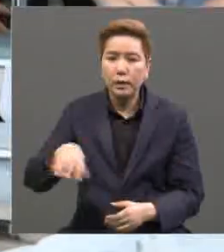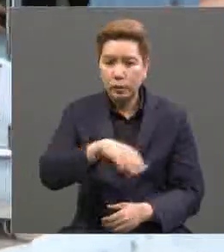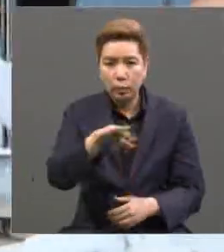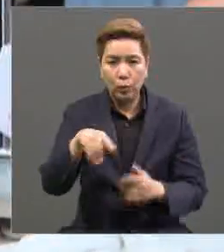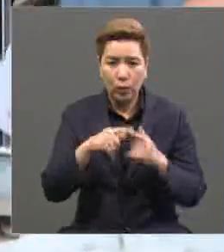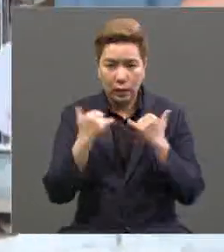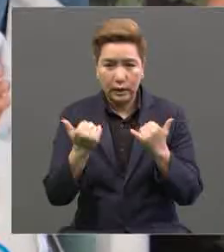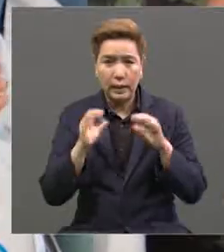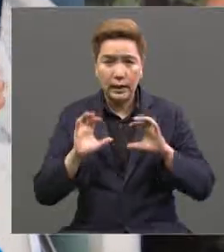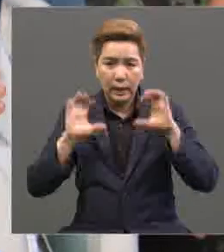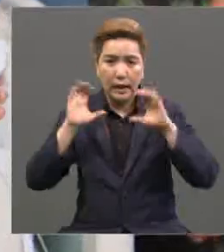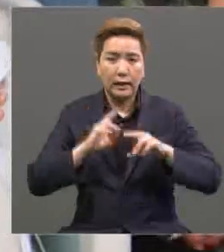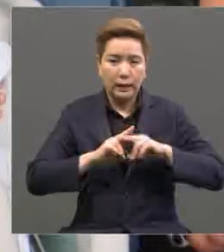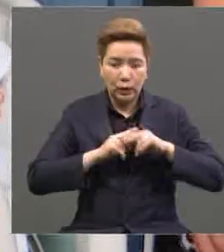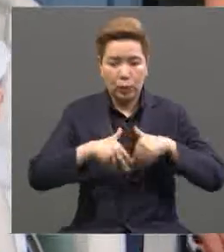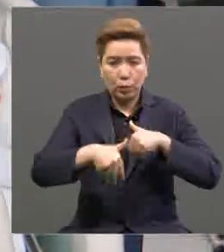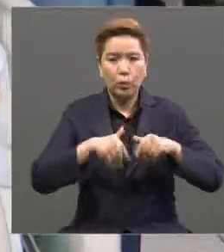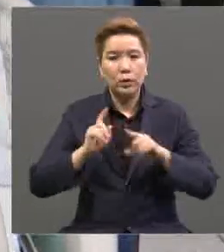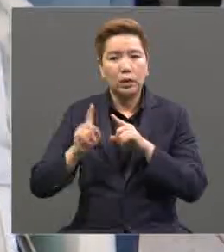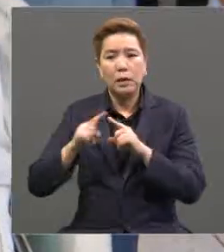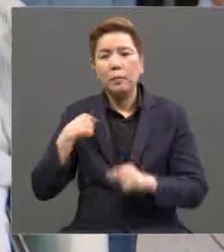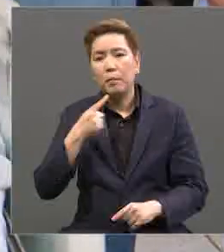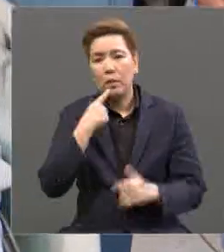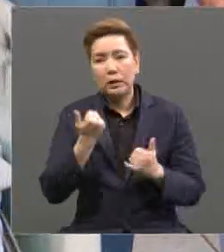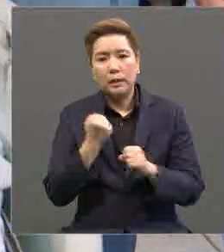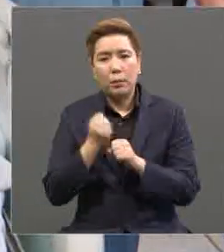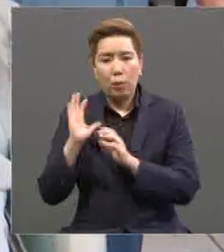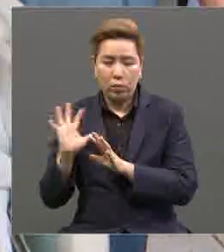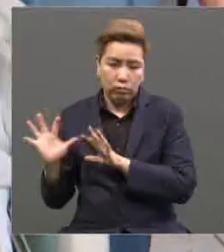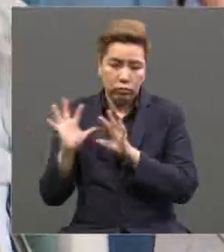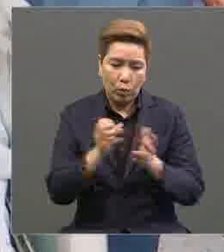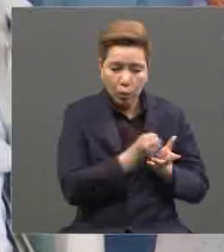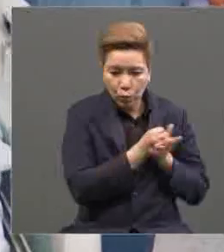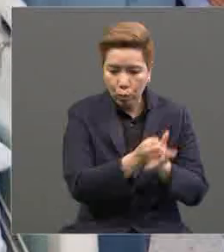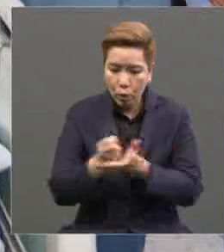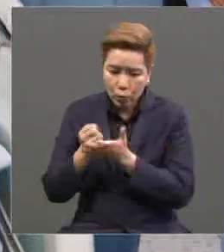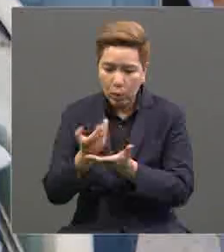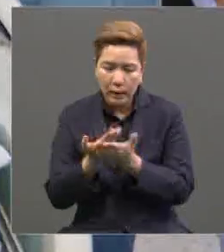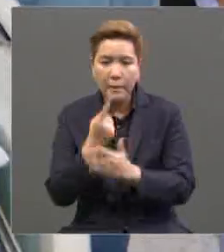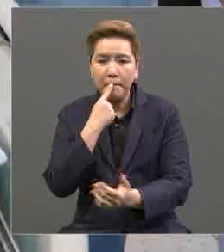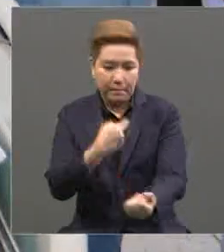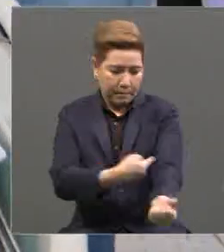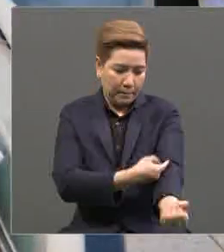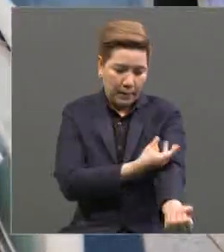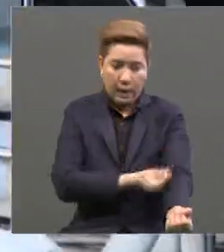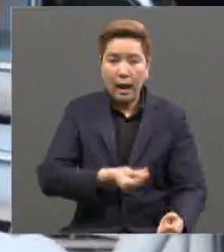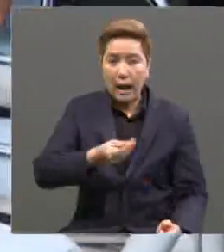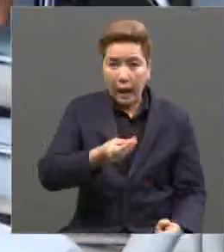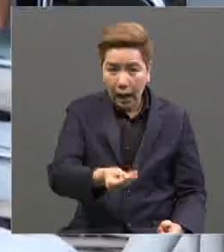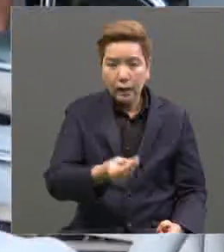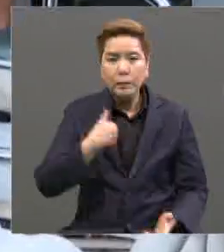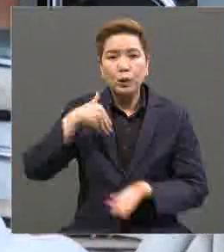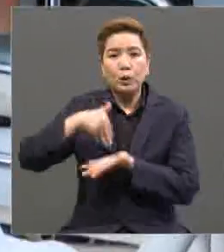นนะครับทั้งภาครัฐเอกชนภาคประชาชนตอนนี้ก็ยังระดมสภากำลังร่วมกันบริจาคโลหิตและก็ตั้งศูนย์บั